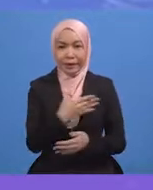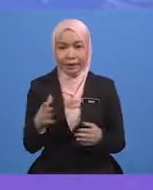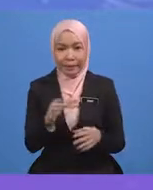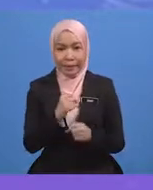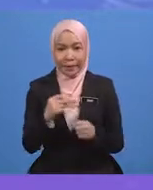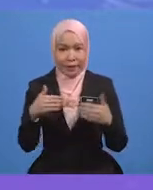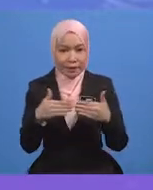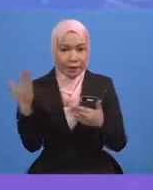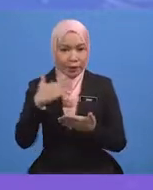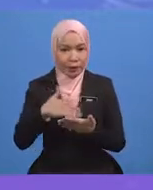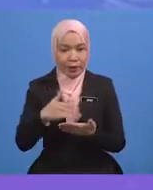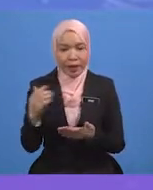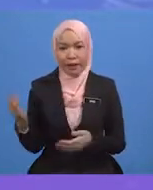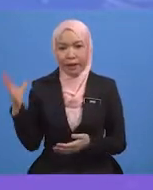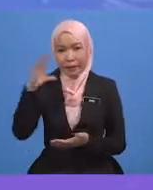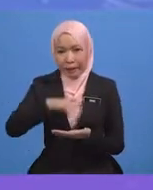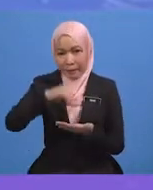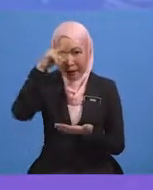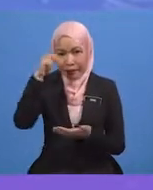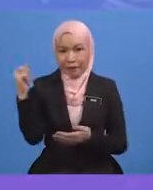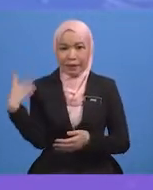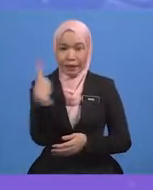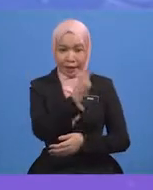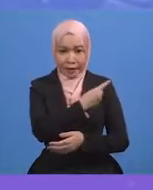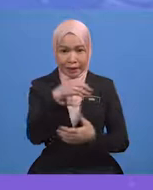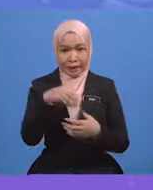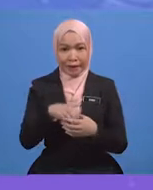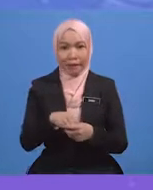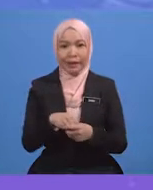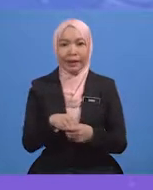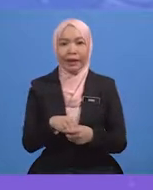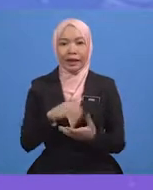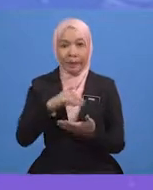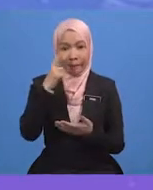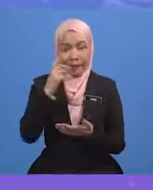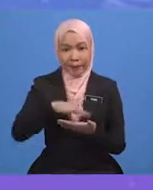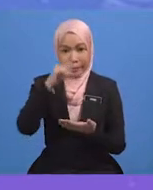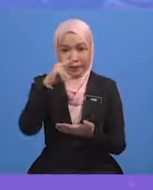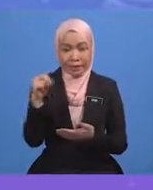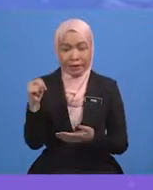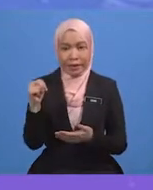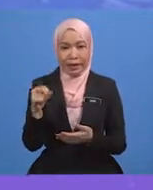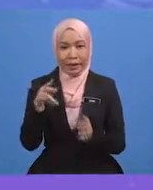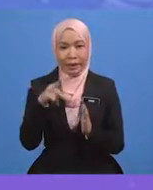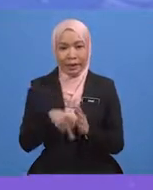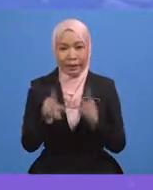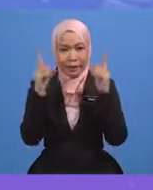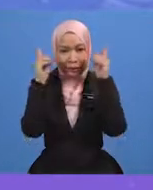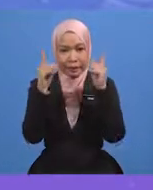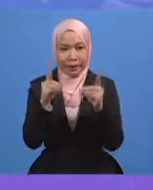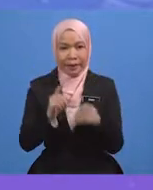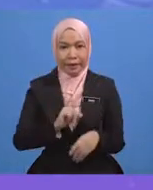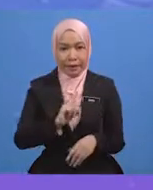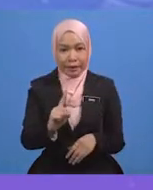lagi pembelajaran kita dalam subjek Pendidikan Islam Tingkatan 5. Apa khabar